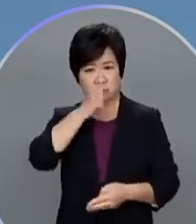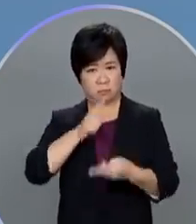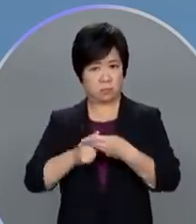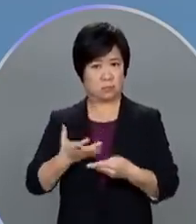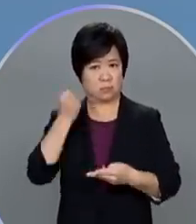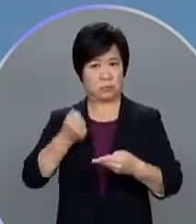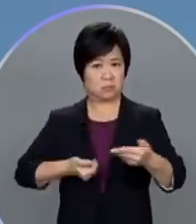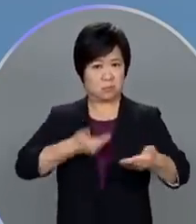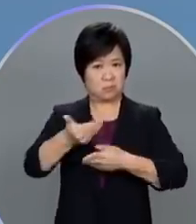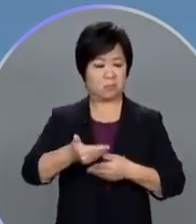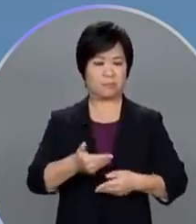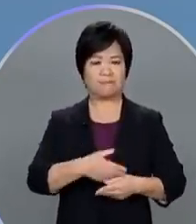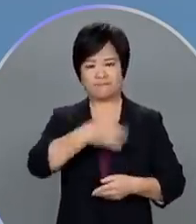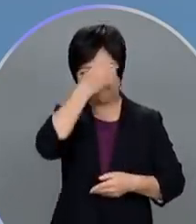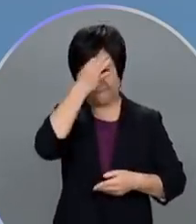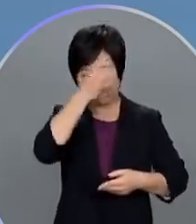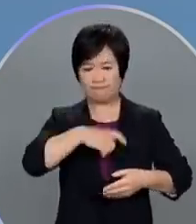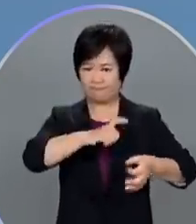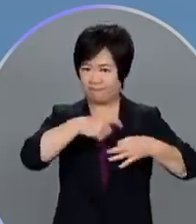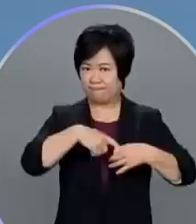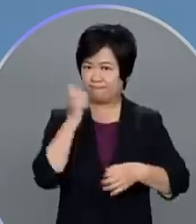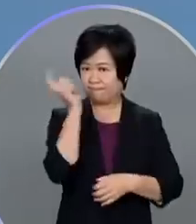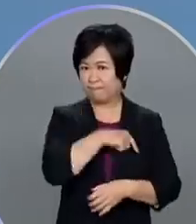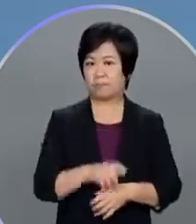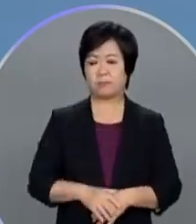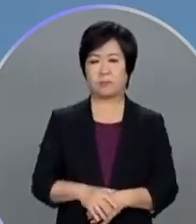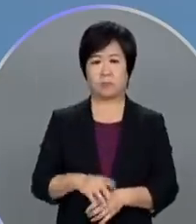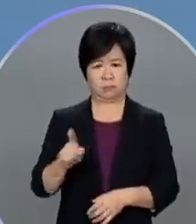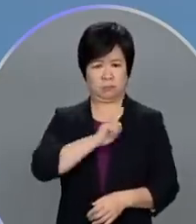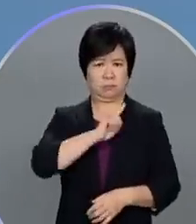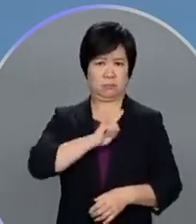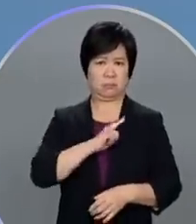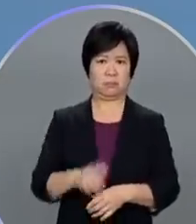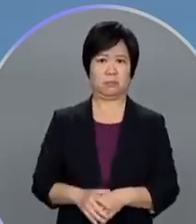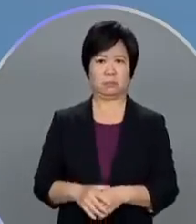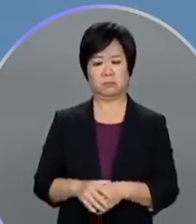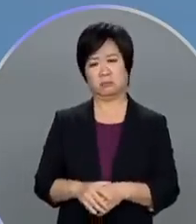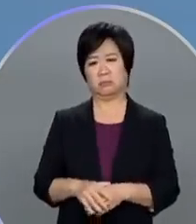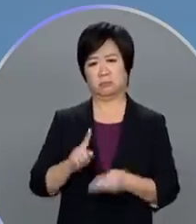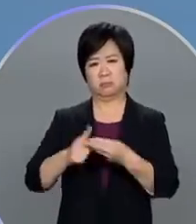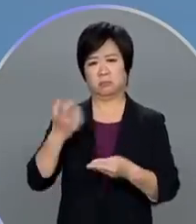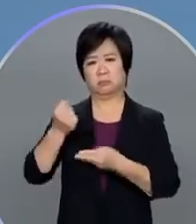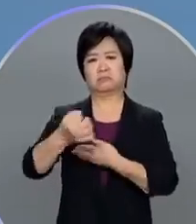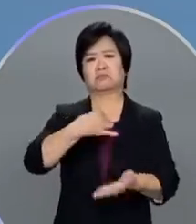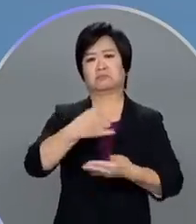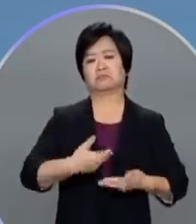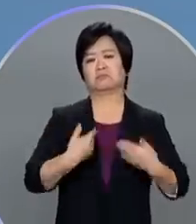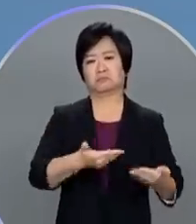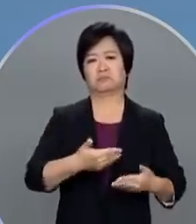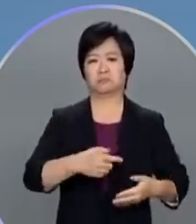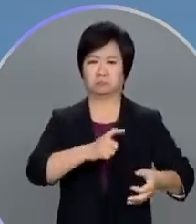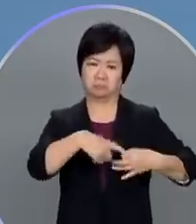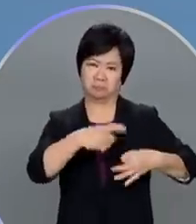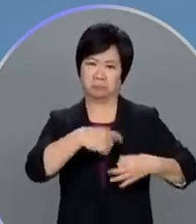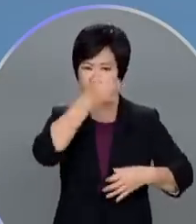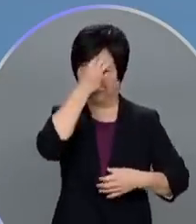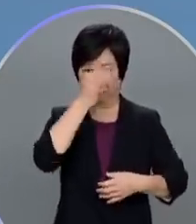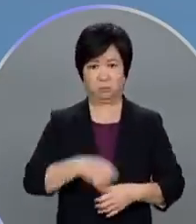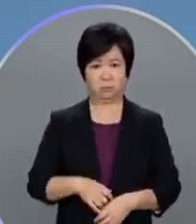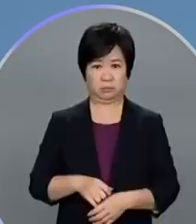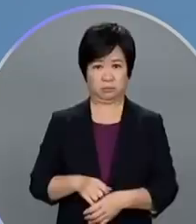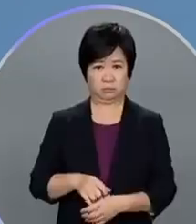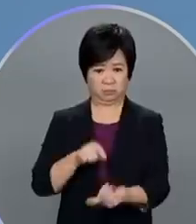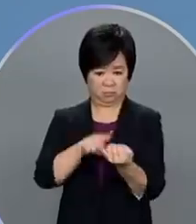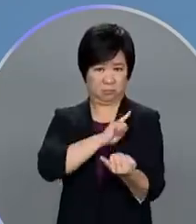民进党台面上人物这么多，在出卖台湾主权交换经济利益，你没有任何作为。你自己本人都